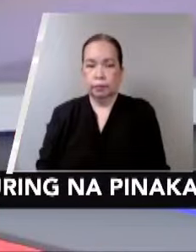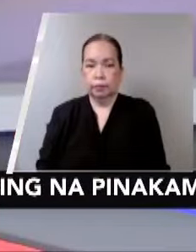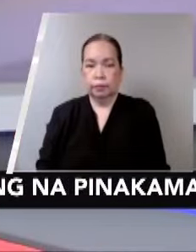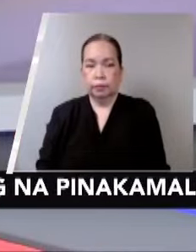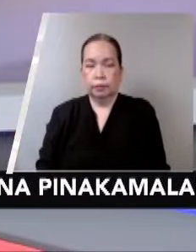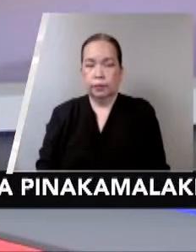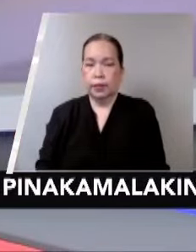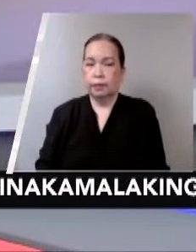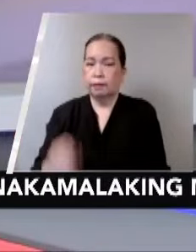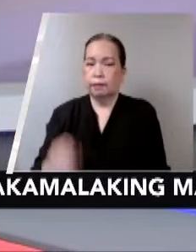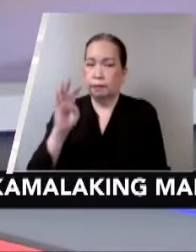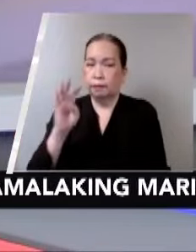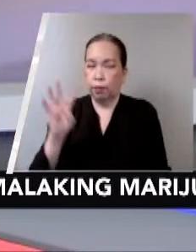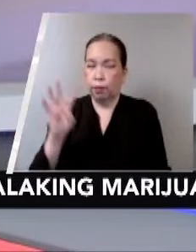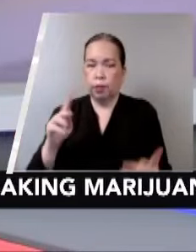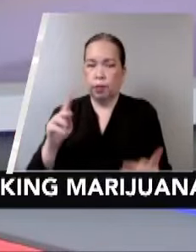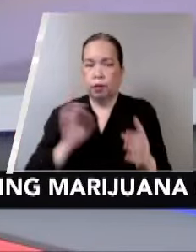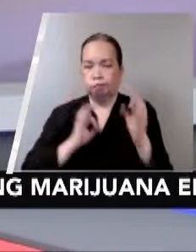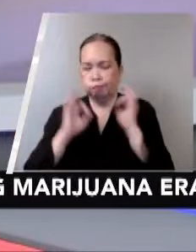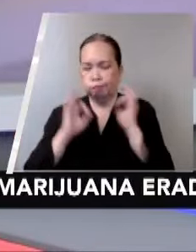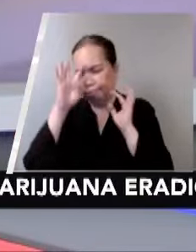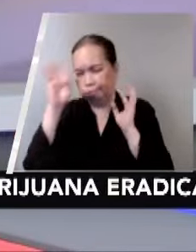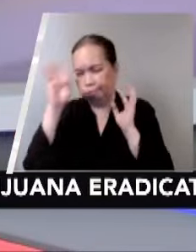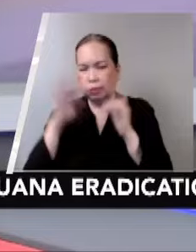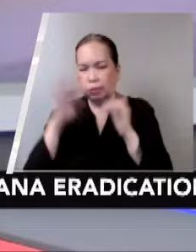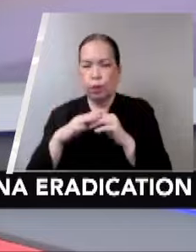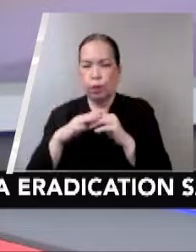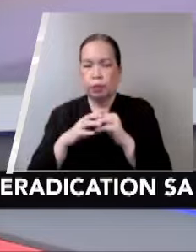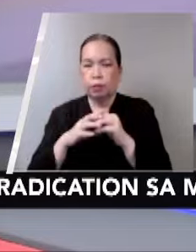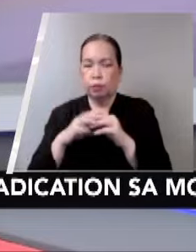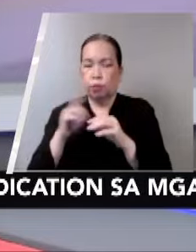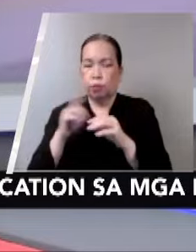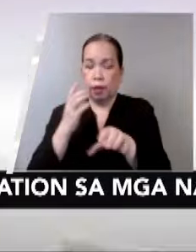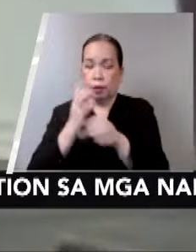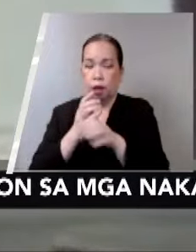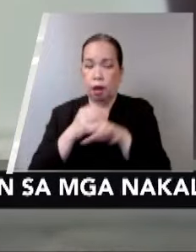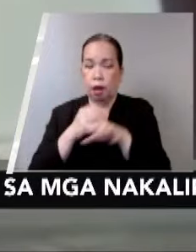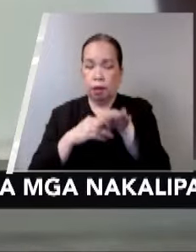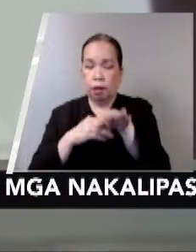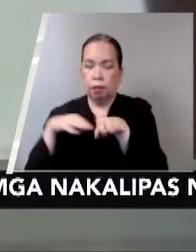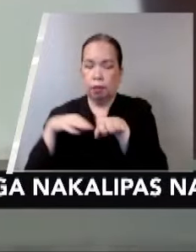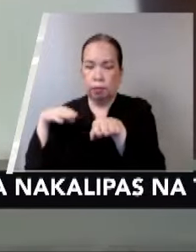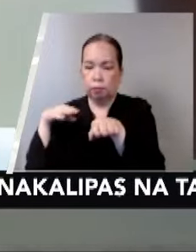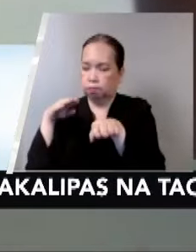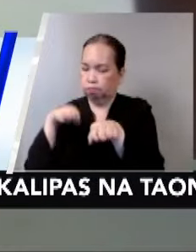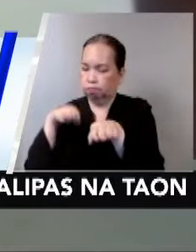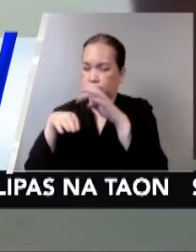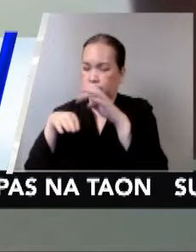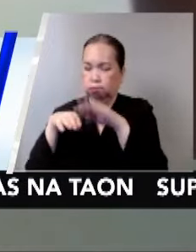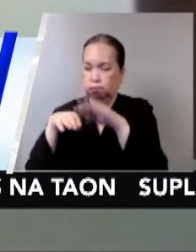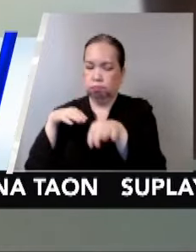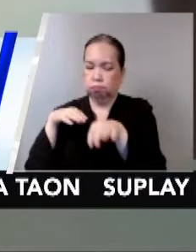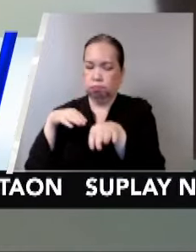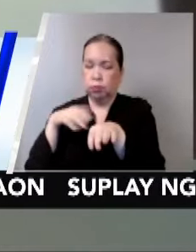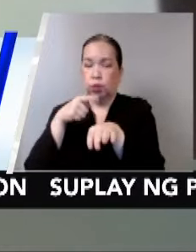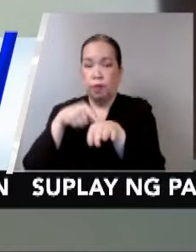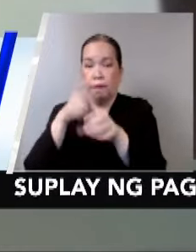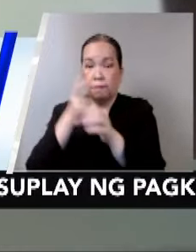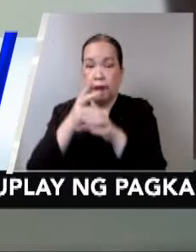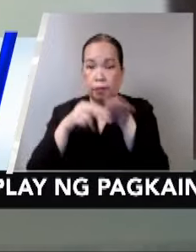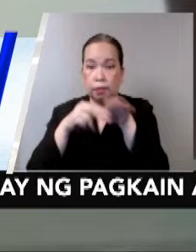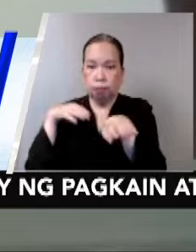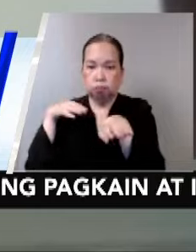Apat ang sugatan ng salpukin ng kotse sa isang van sa Bayombong, Nueva Vizcaya. Nakahinto at nagpapagasolina ang van ng banggay ng likod nito ng